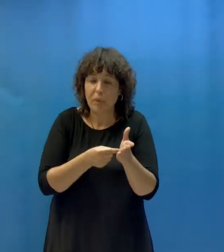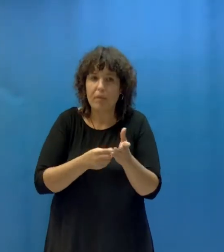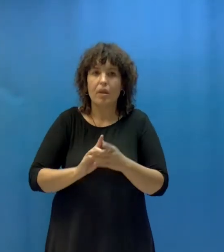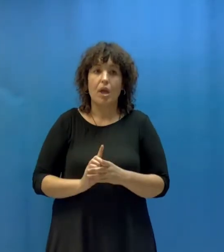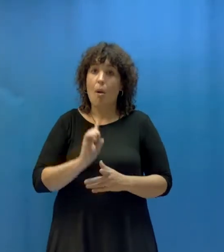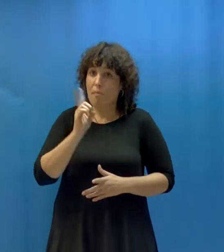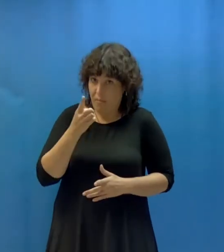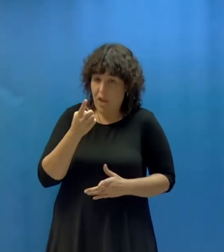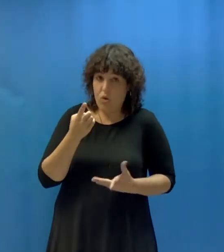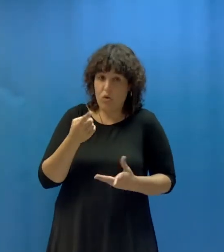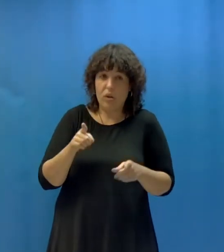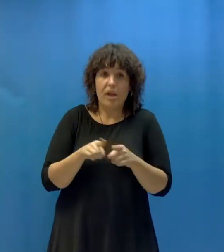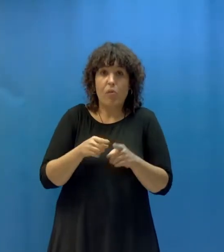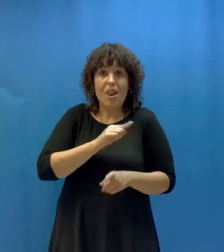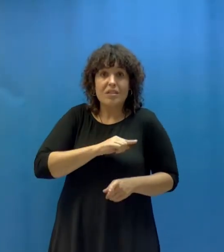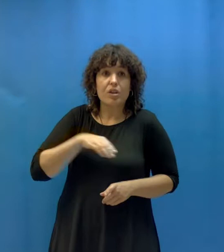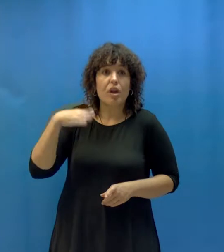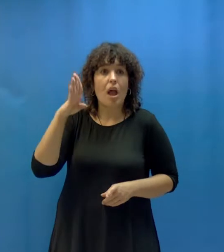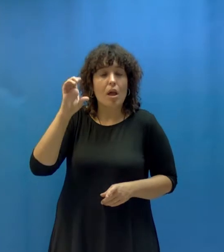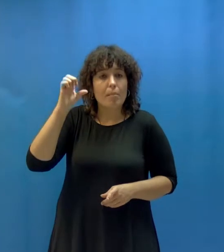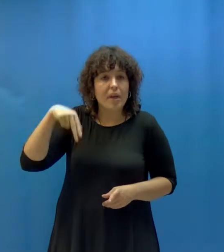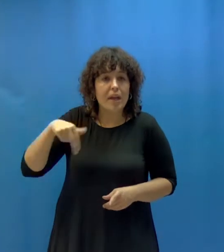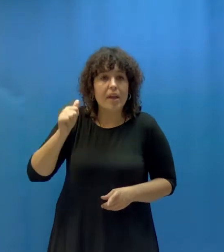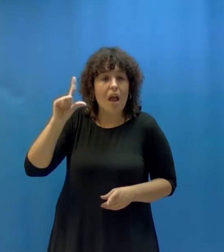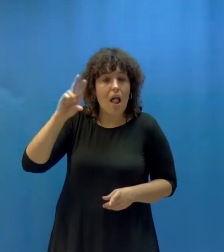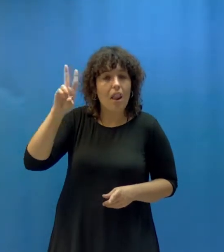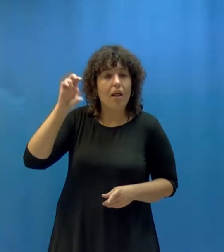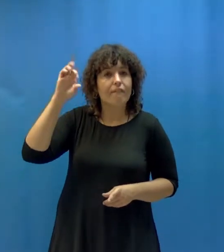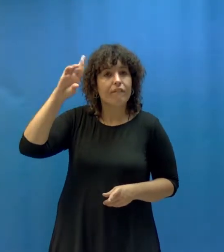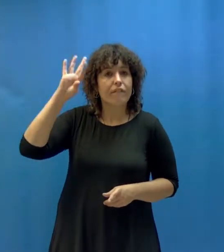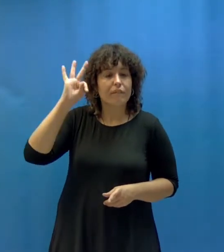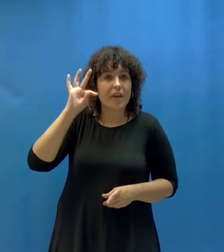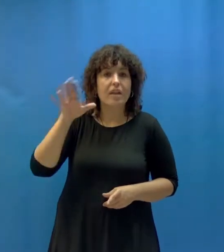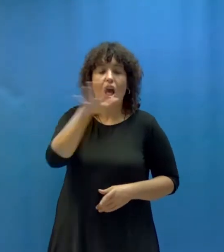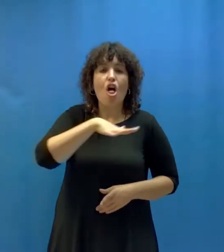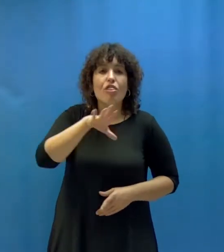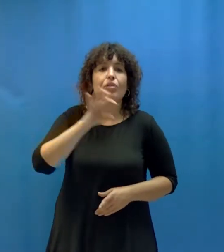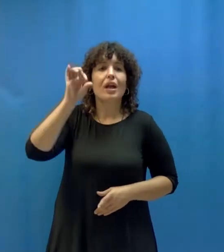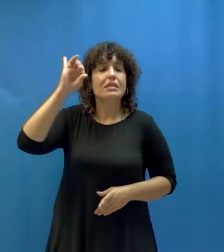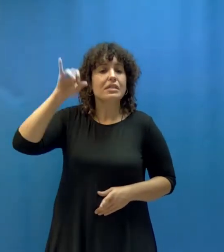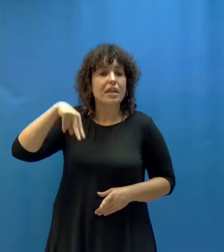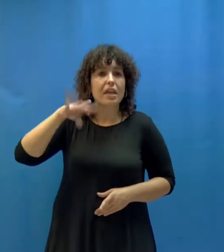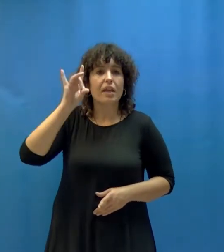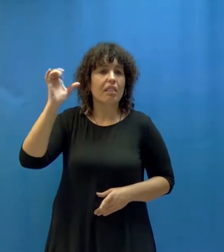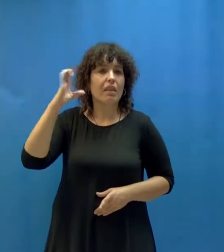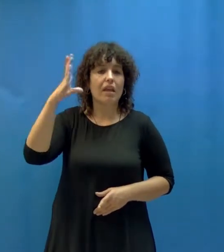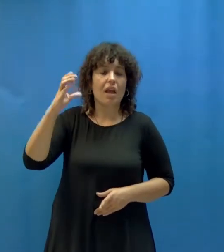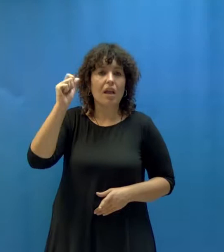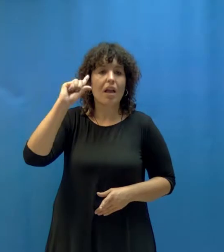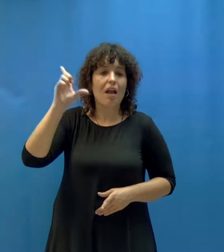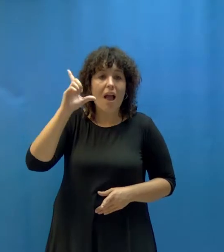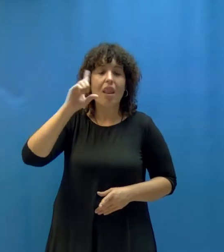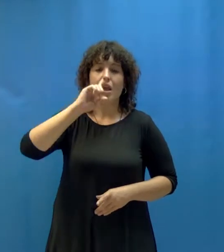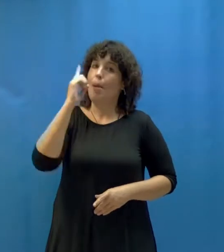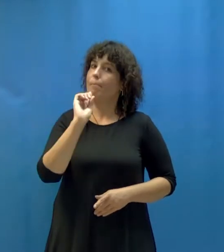també Penalbert, la senyora Penalbert, està el pavelló del Sindical, amb un paviment en molt mal estat i que ja hem hagut de fer diverses actuacions per a que continuï